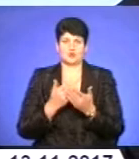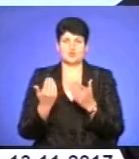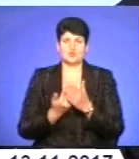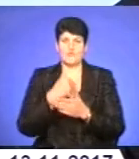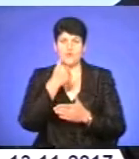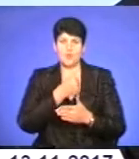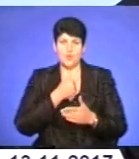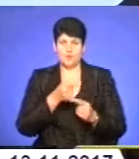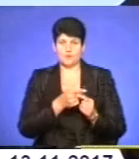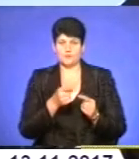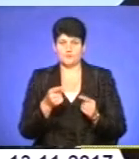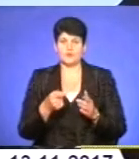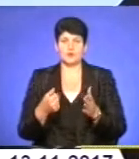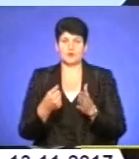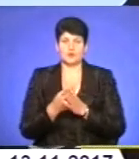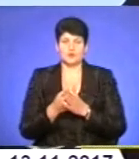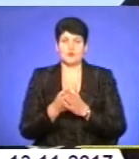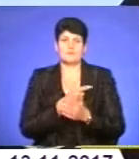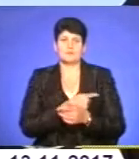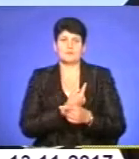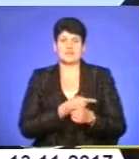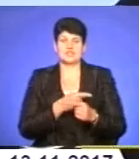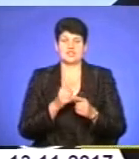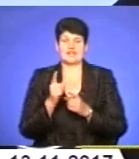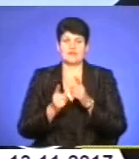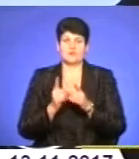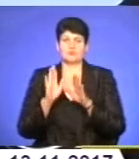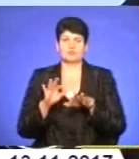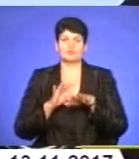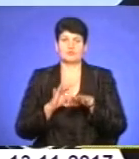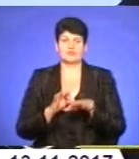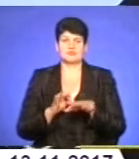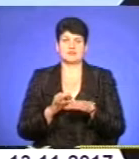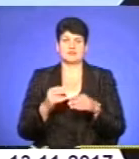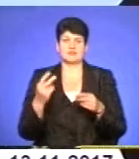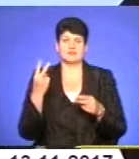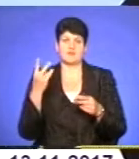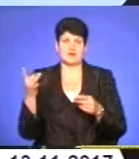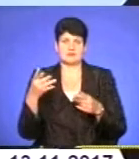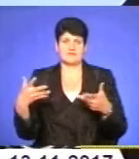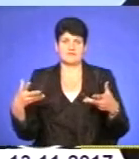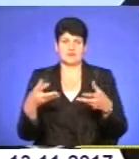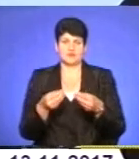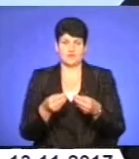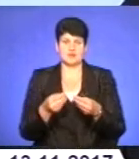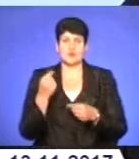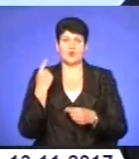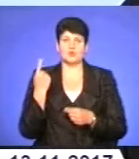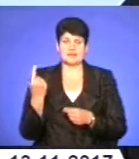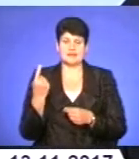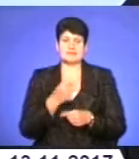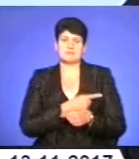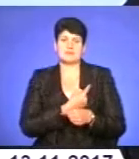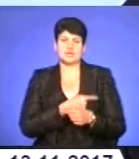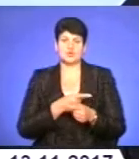по якраз саме медичній реформі буде проводитися двояке фінансування. А саме фінансування через